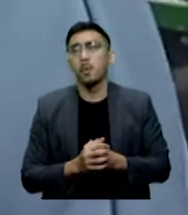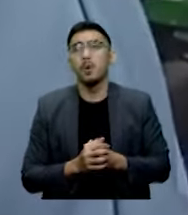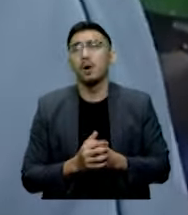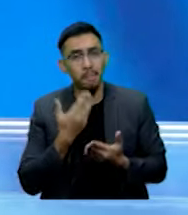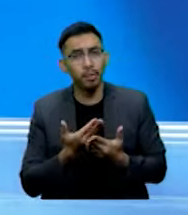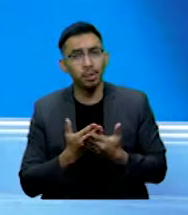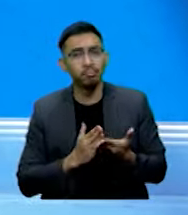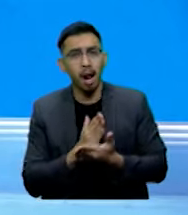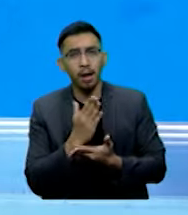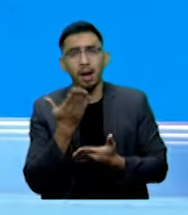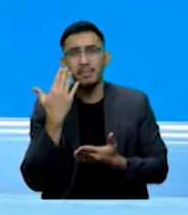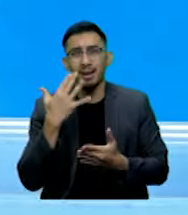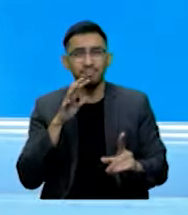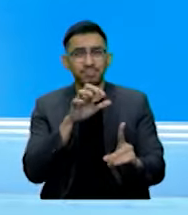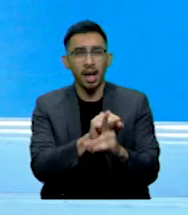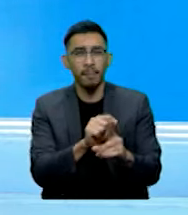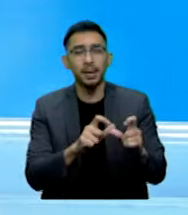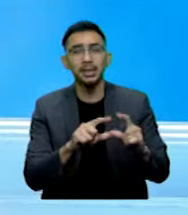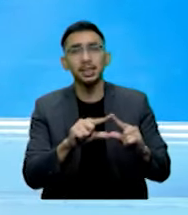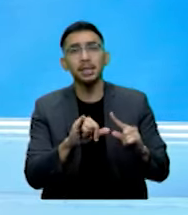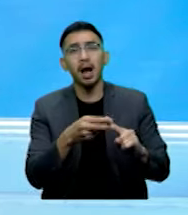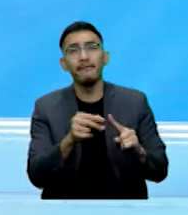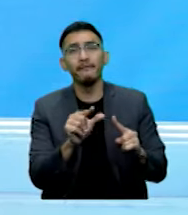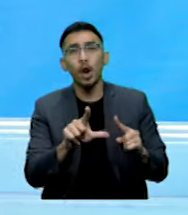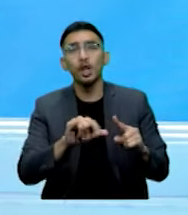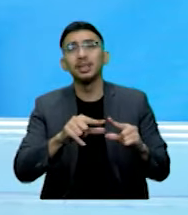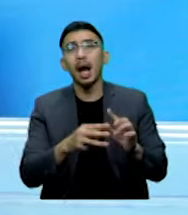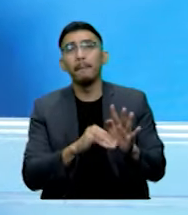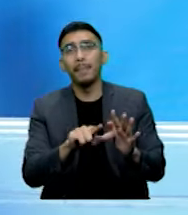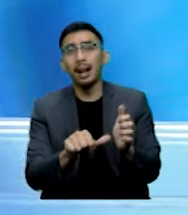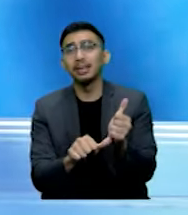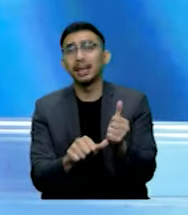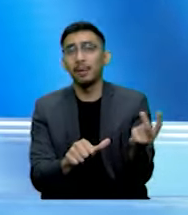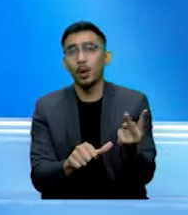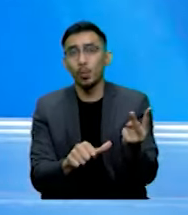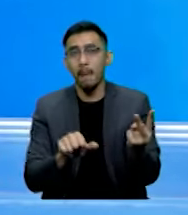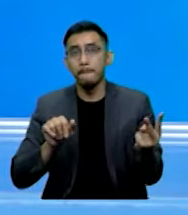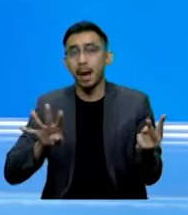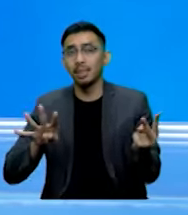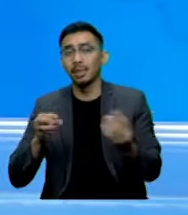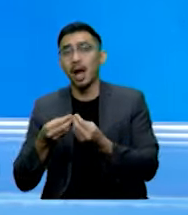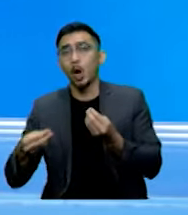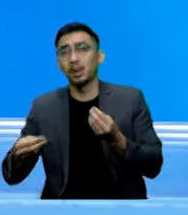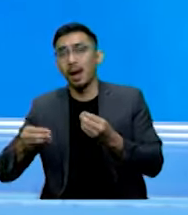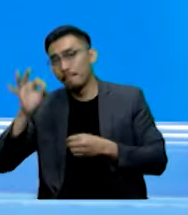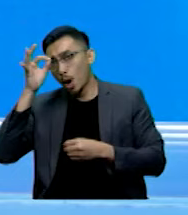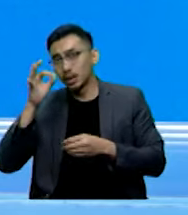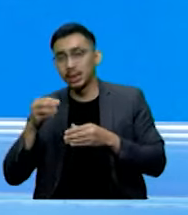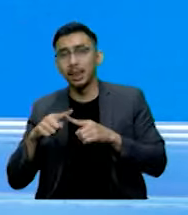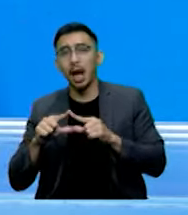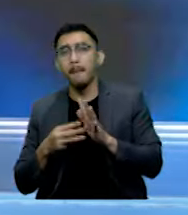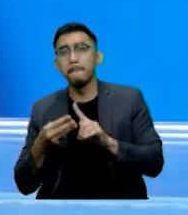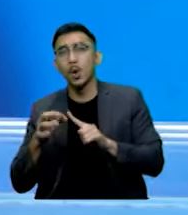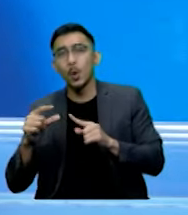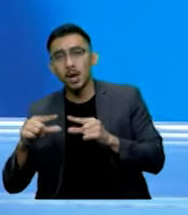Rusak. Pemirsa, terbukti melakukan pelanggaran saat penangkapan Saiful Jamil dan asistennya. 4 anggota kepolisian sektor Tambora dan